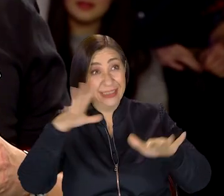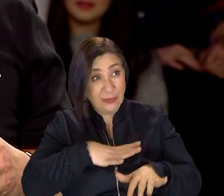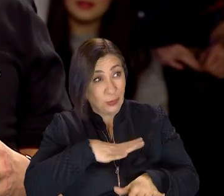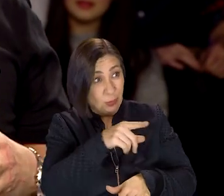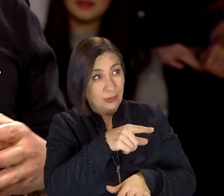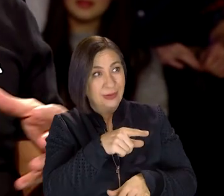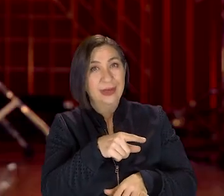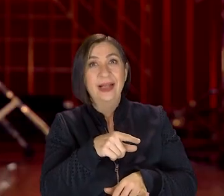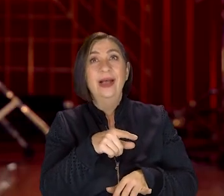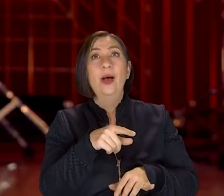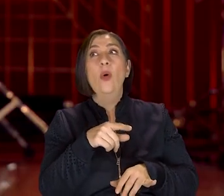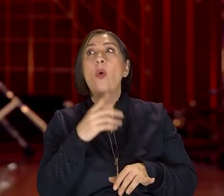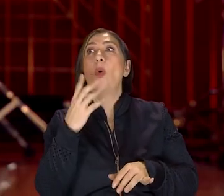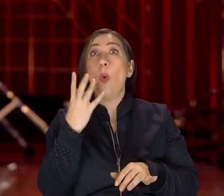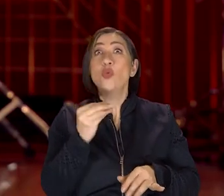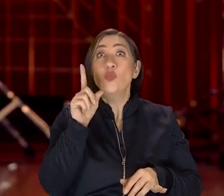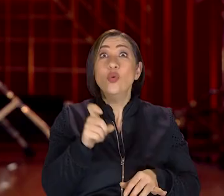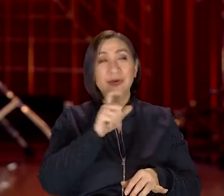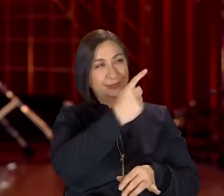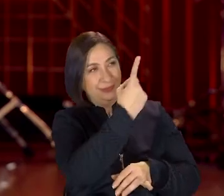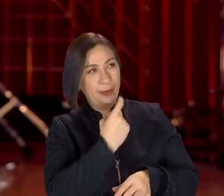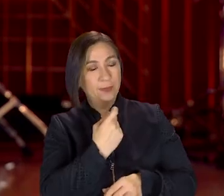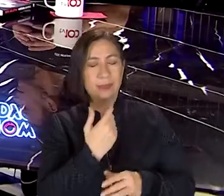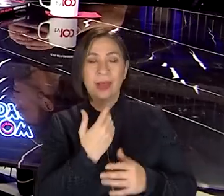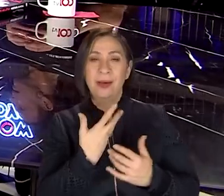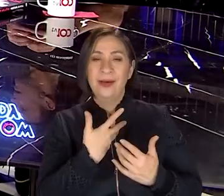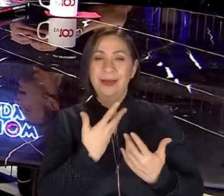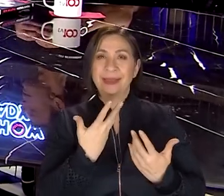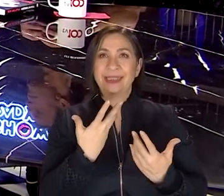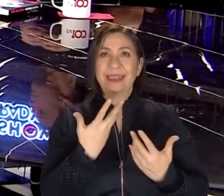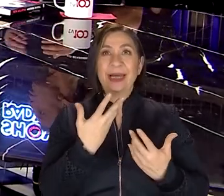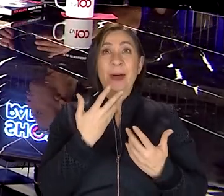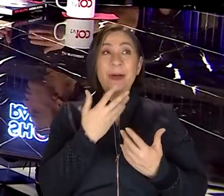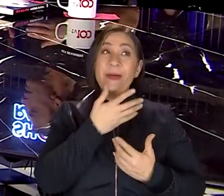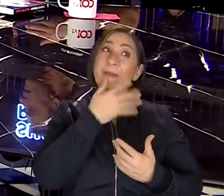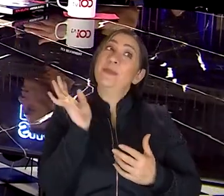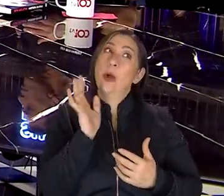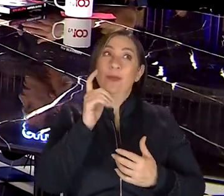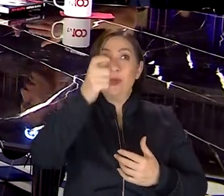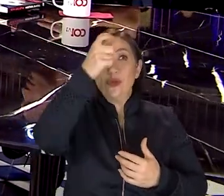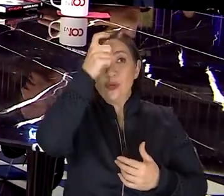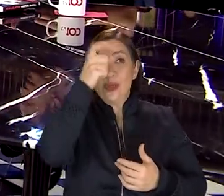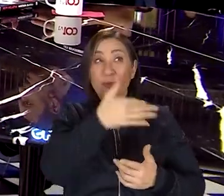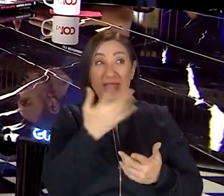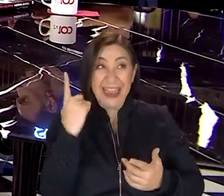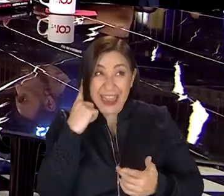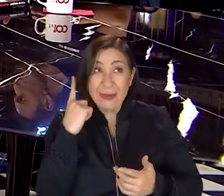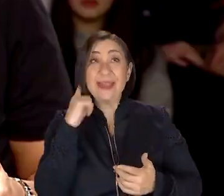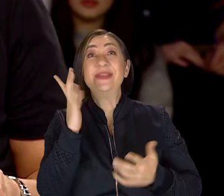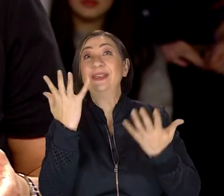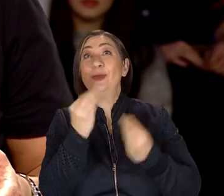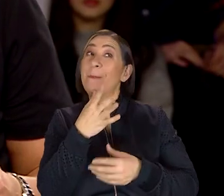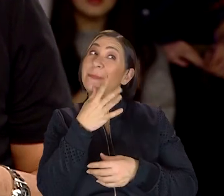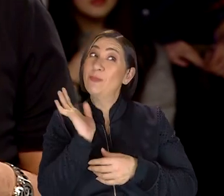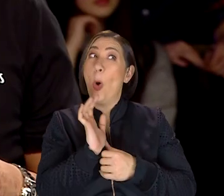evet, öyle dedi, çıkardı zaten. Hani, olur mu dedi bundan bir şey? Dedim ki hani bilmiyorum Türkiye'de dedim bu nasıl karşılanır, hani nasıl olur bu,